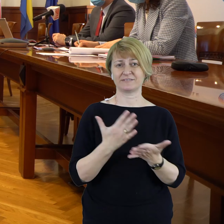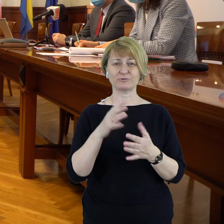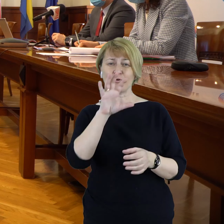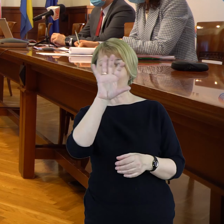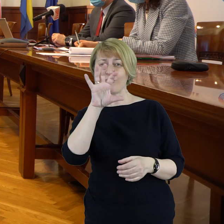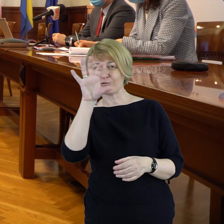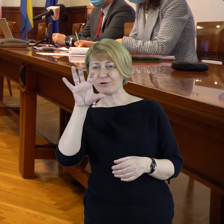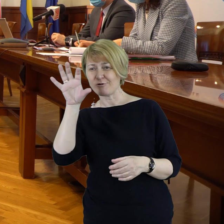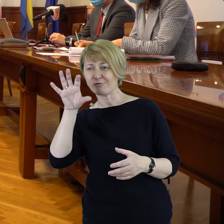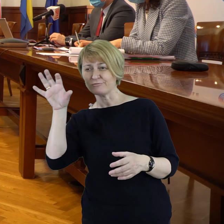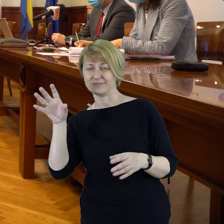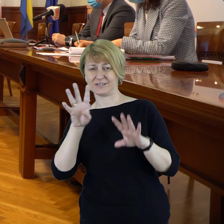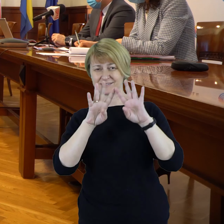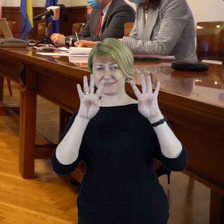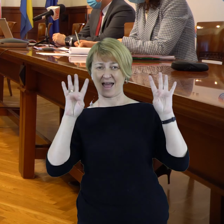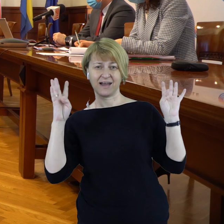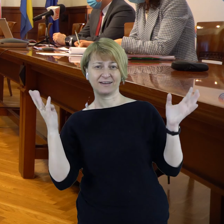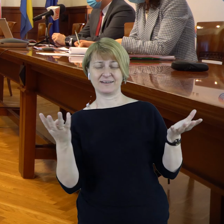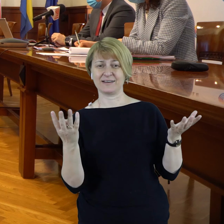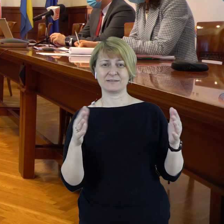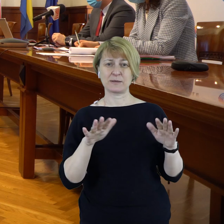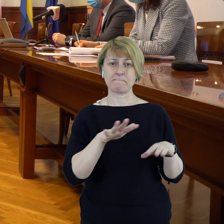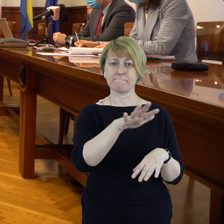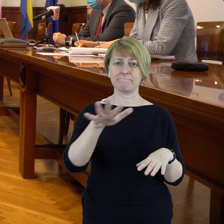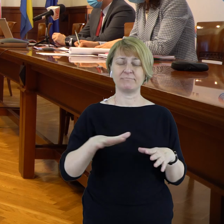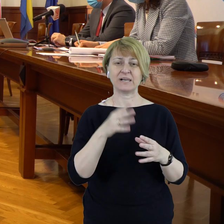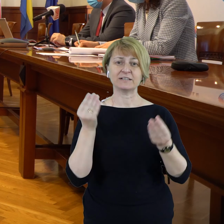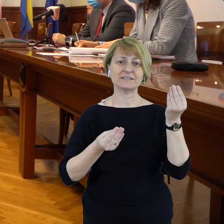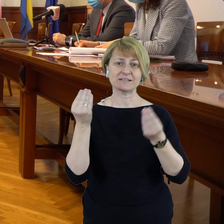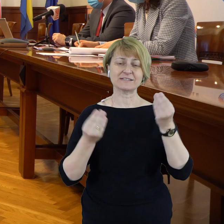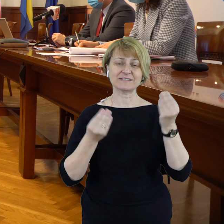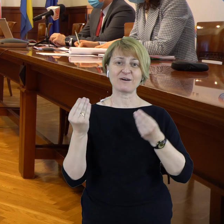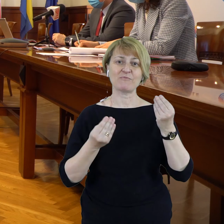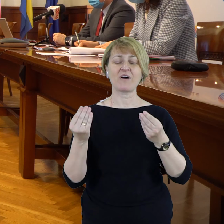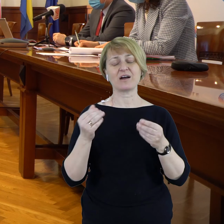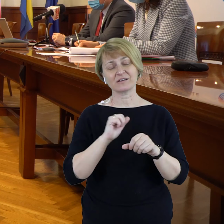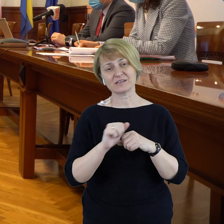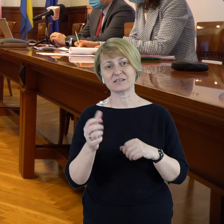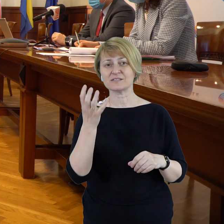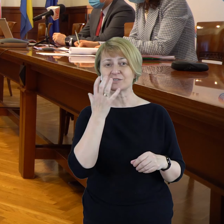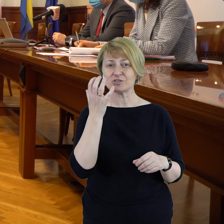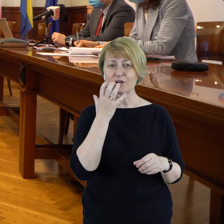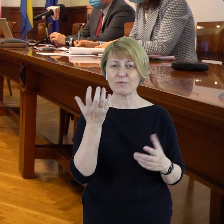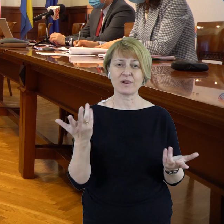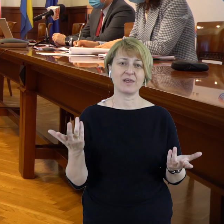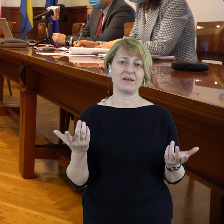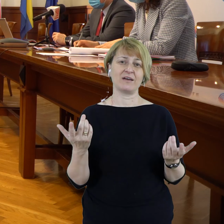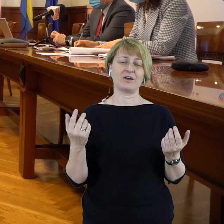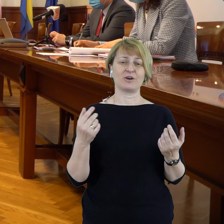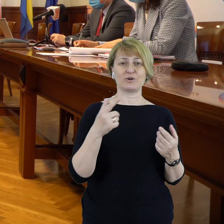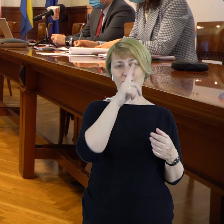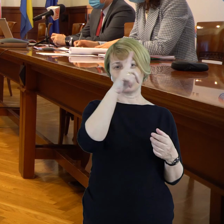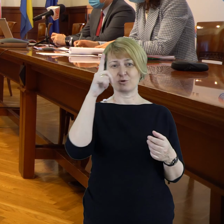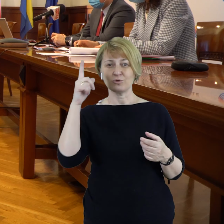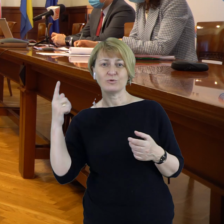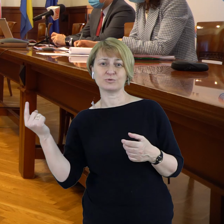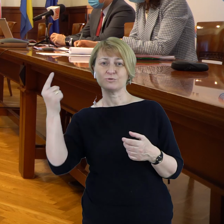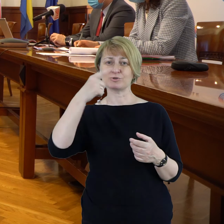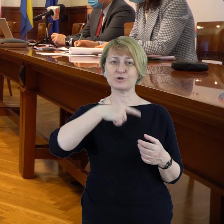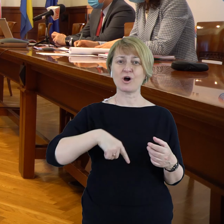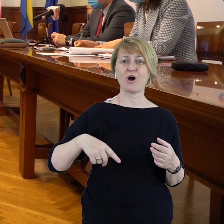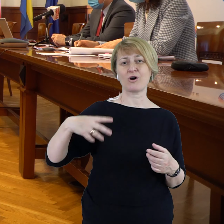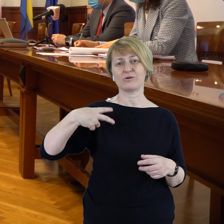tak żeby oglądać je tylko za tych krat, ten plac zabaw. Tym bardziej, że jest już coraz cieplej i coraz więcej osób